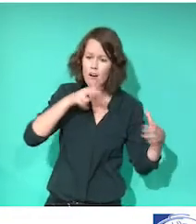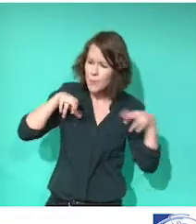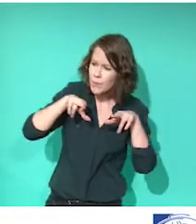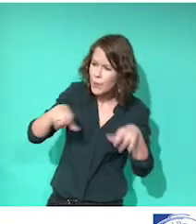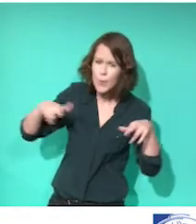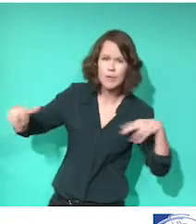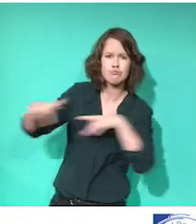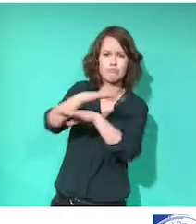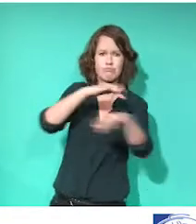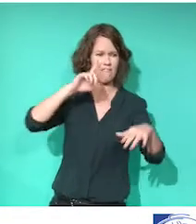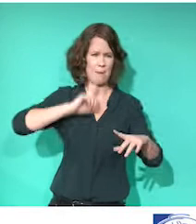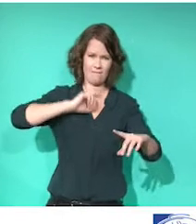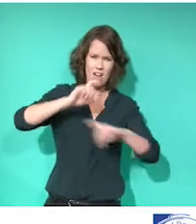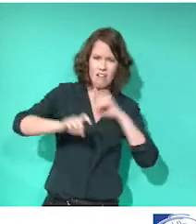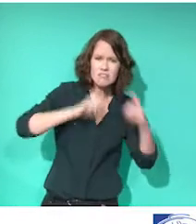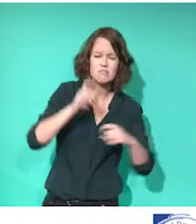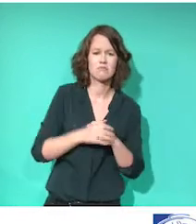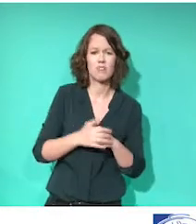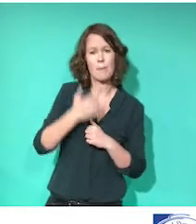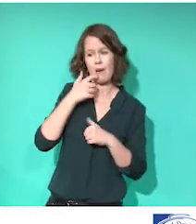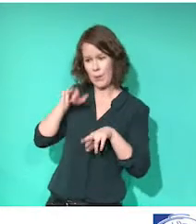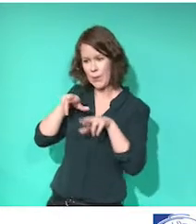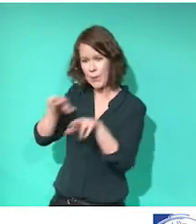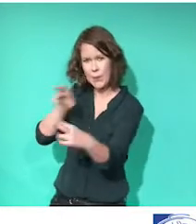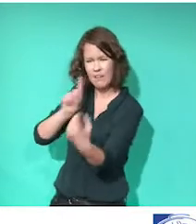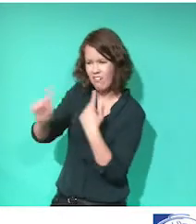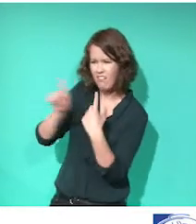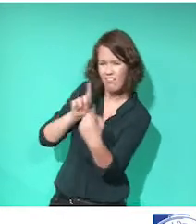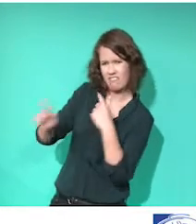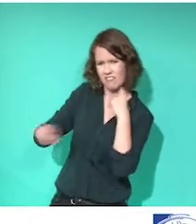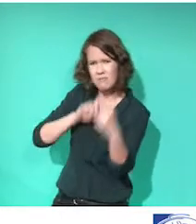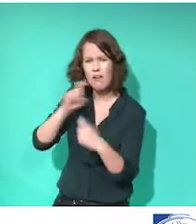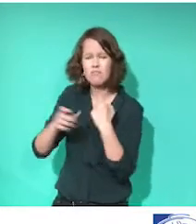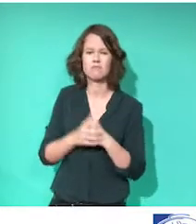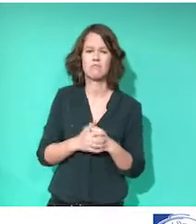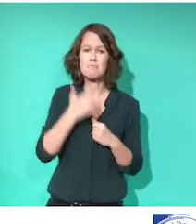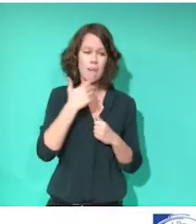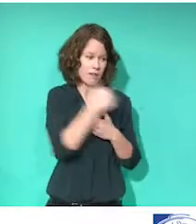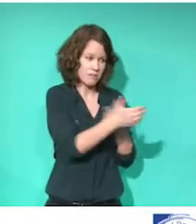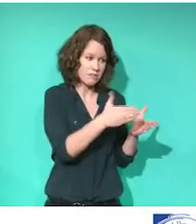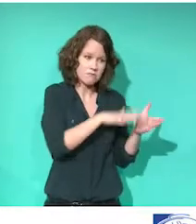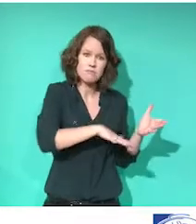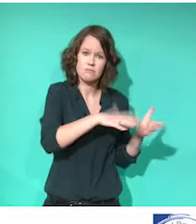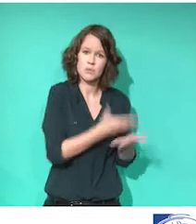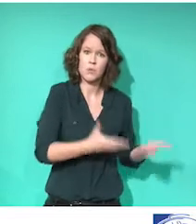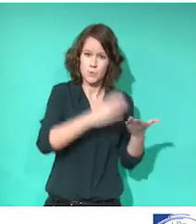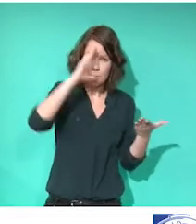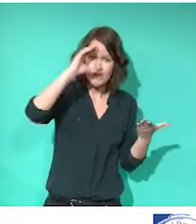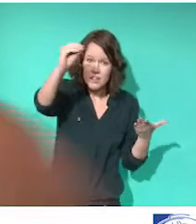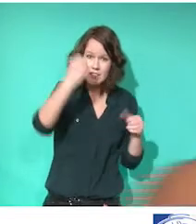lieux publics. On parlera du harcèlement de rue, on parlera du sexisme au travail, on parlera de l'invisibilité du sport